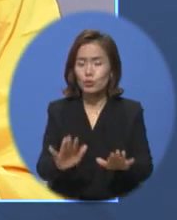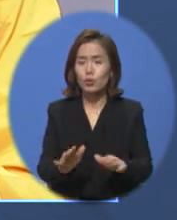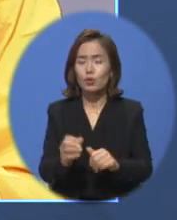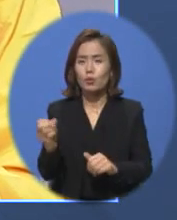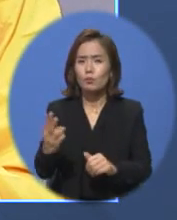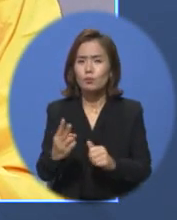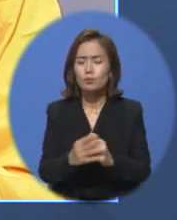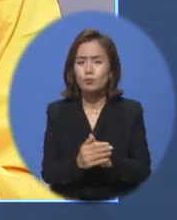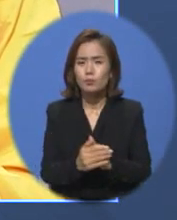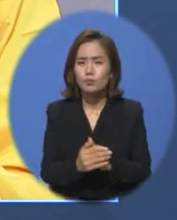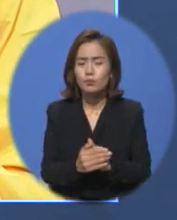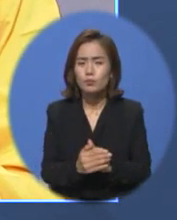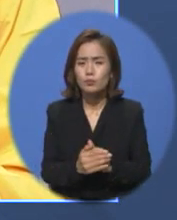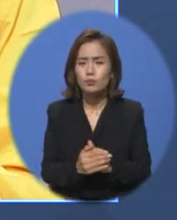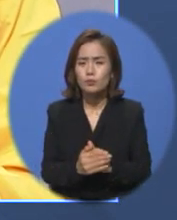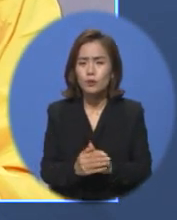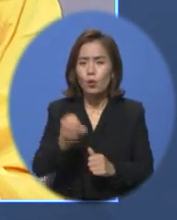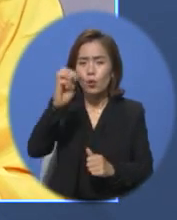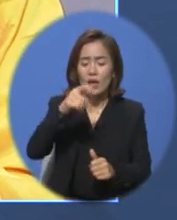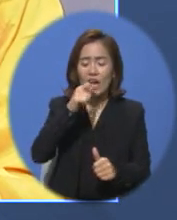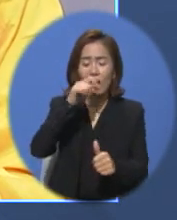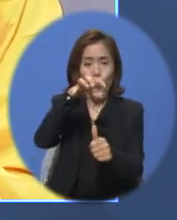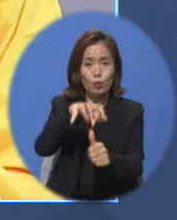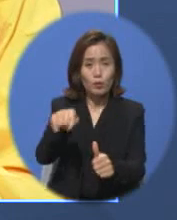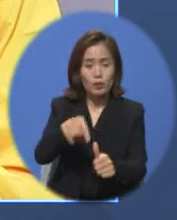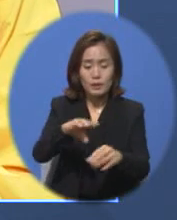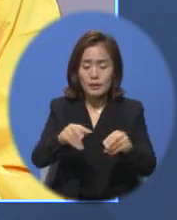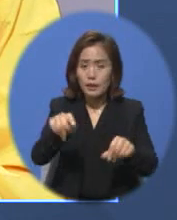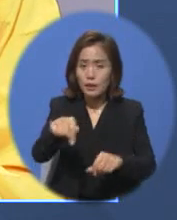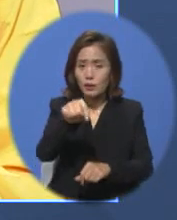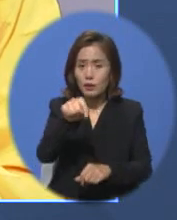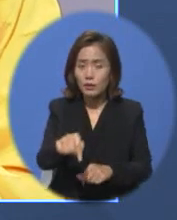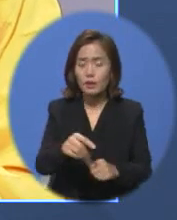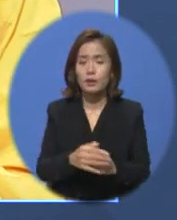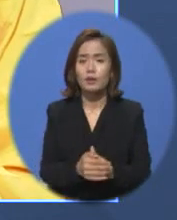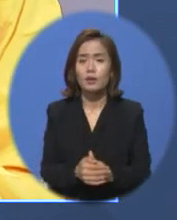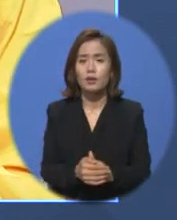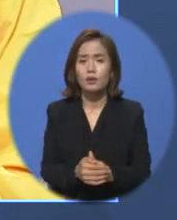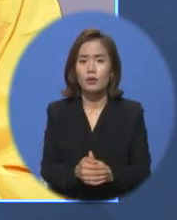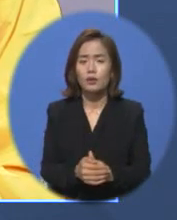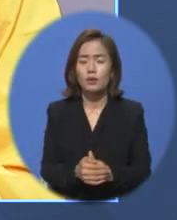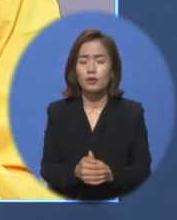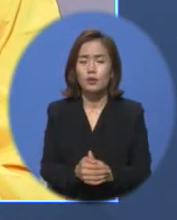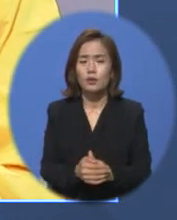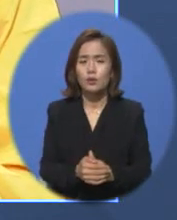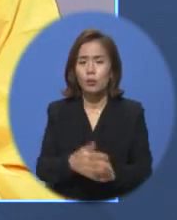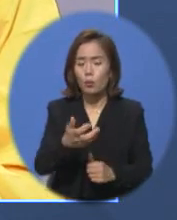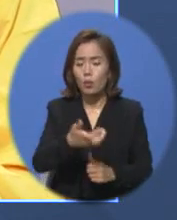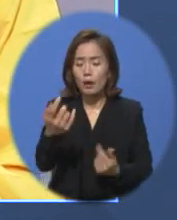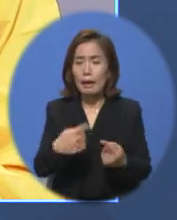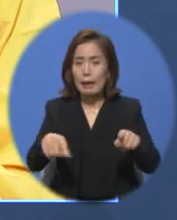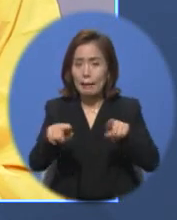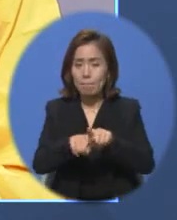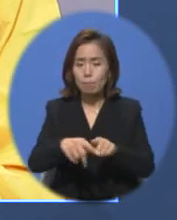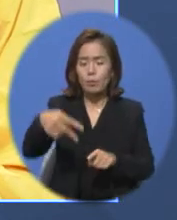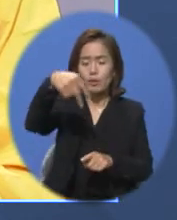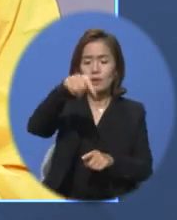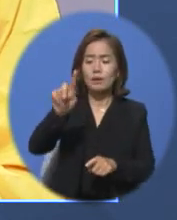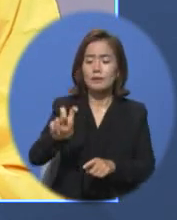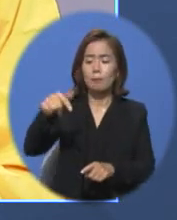광주교도소부지에솔로몬법률공원이조성될예정입니다. 교도소부지와관련하여,구치소와 함께시설이삼각동으로이전됨에따라